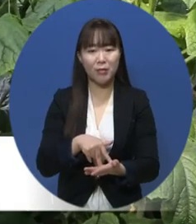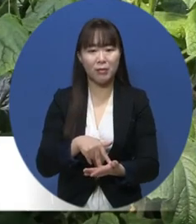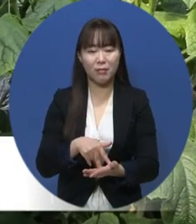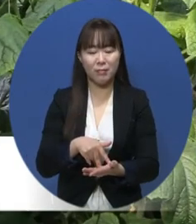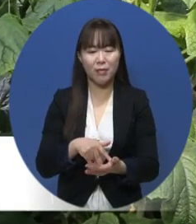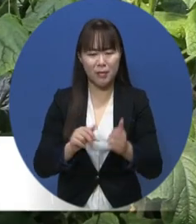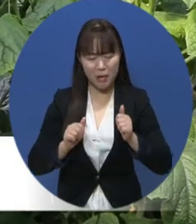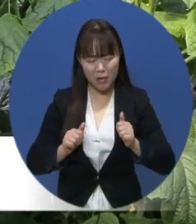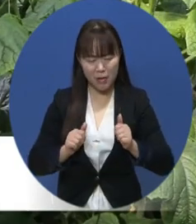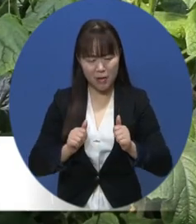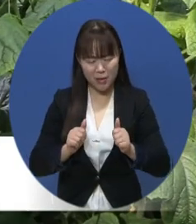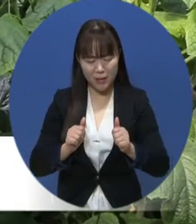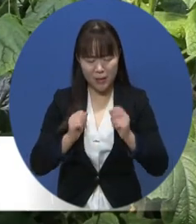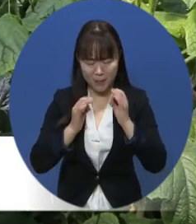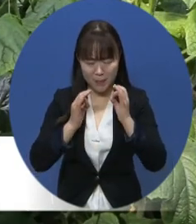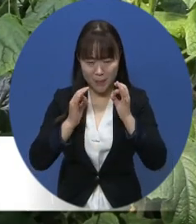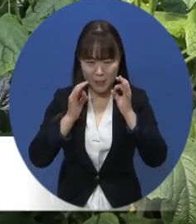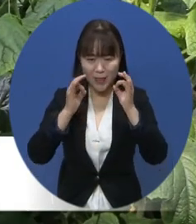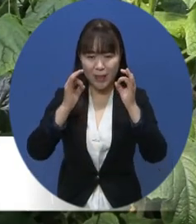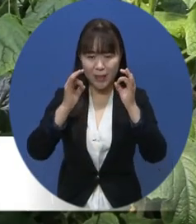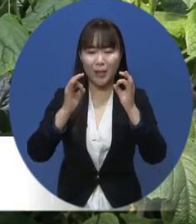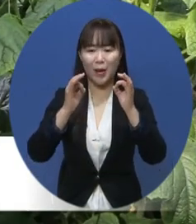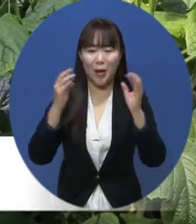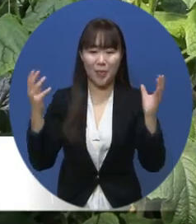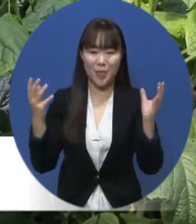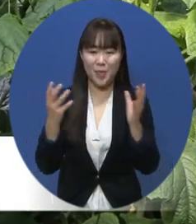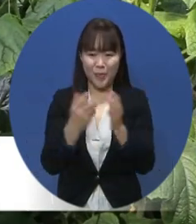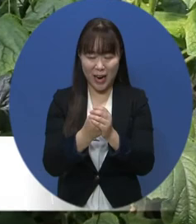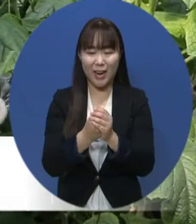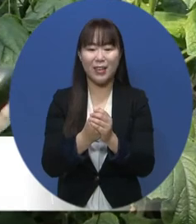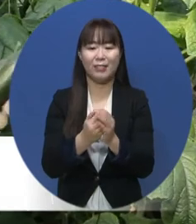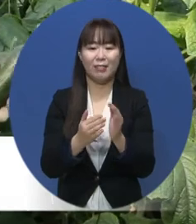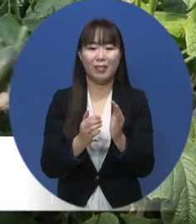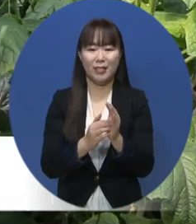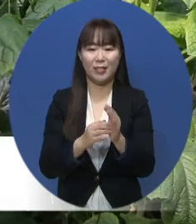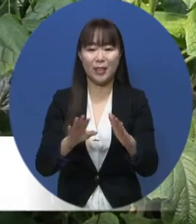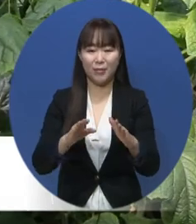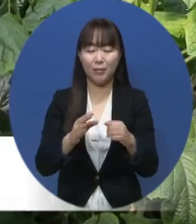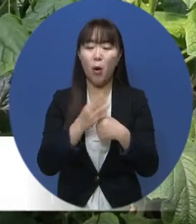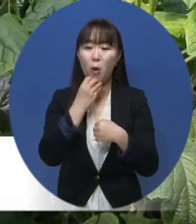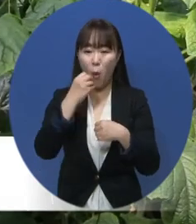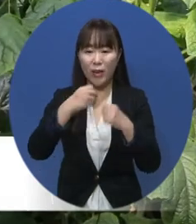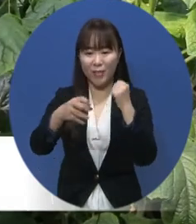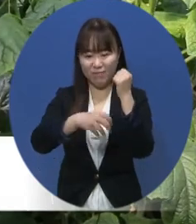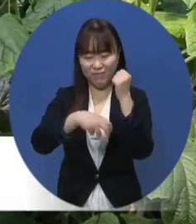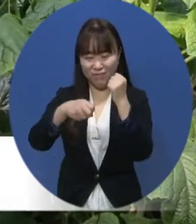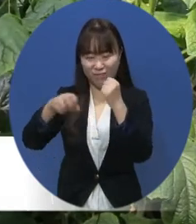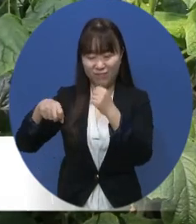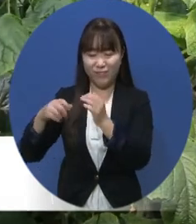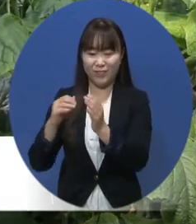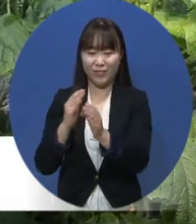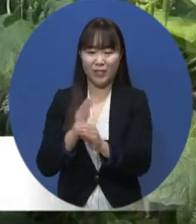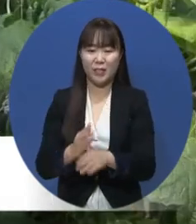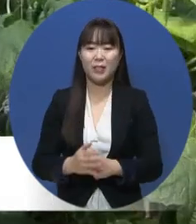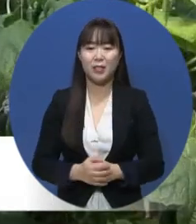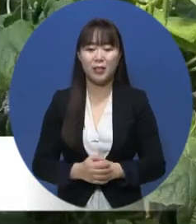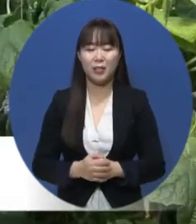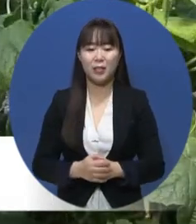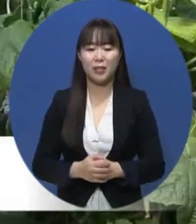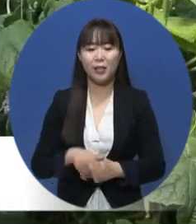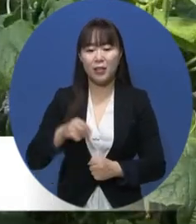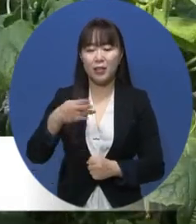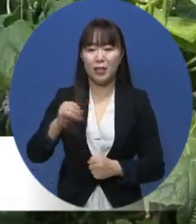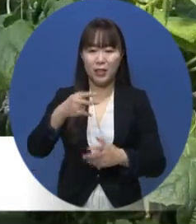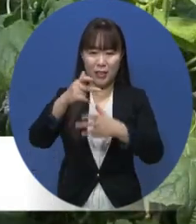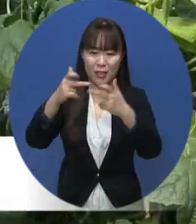차원에서 열심히 시방 노력해서 시방 복구가 완성이 돼가지고 저희들이 시방 수확을 하고 있습니다.